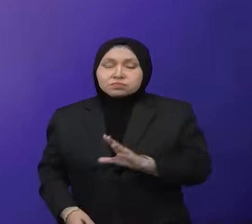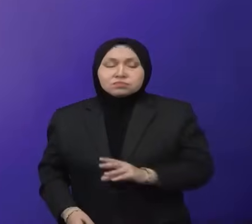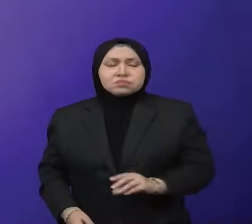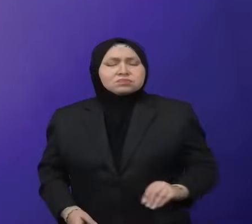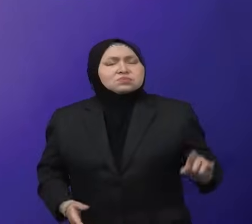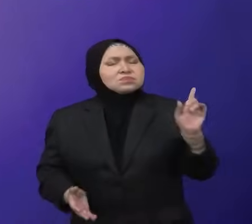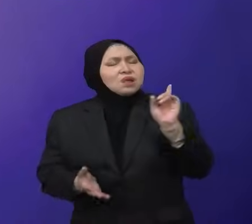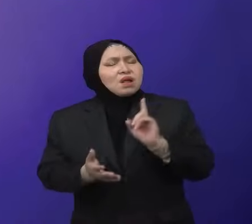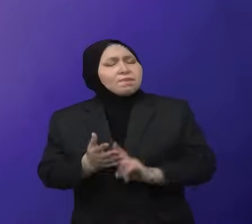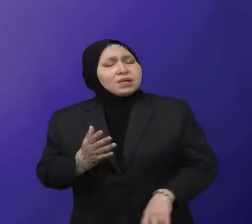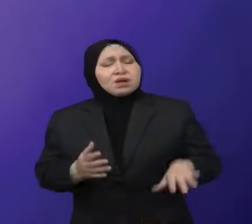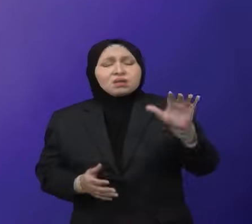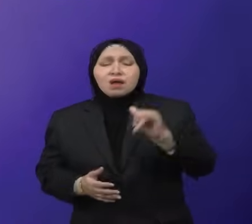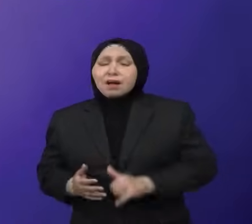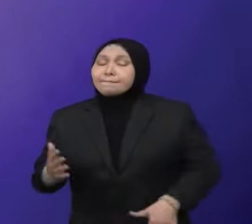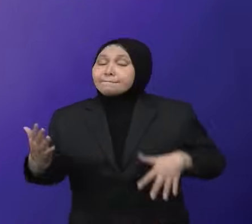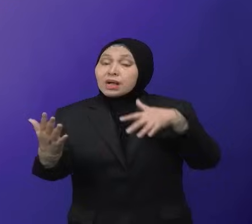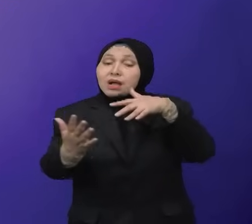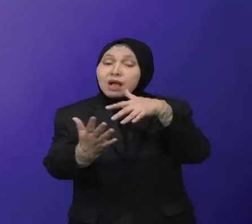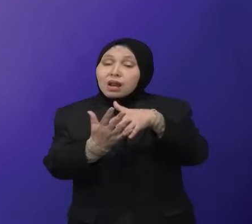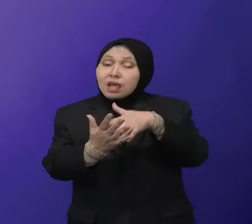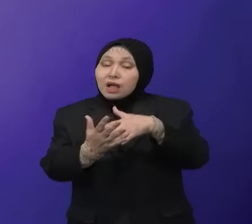Wa ma lakum la